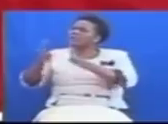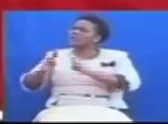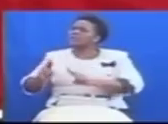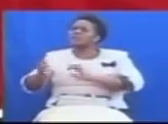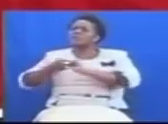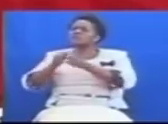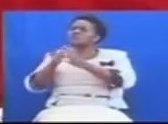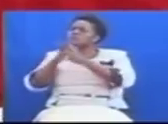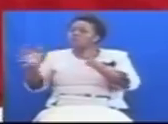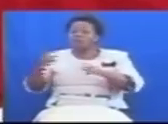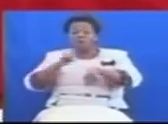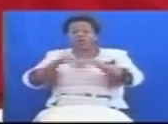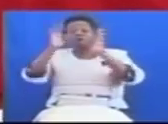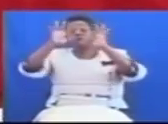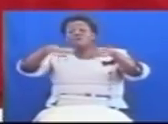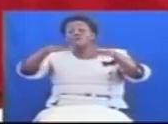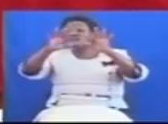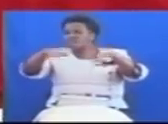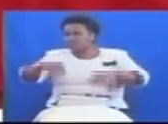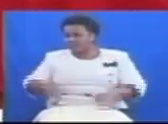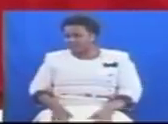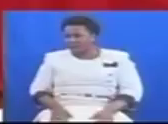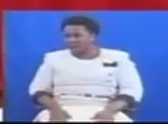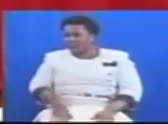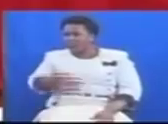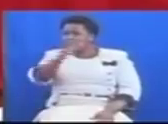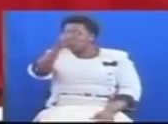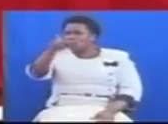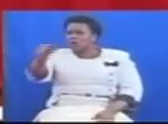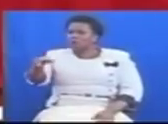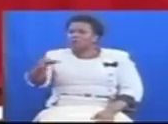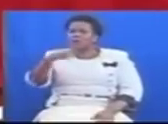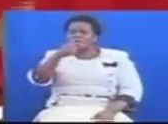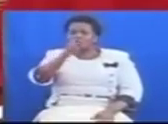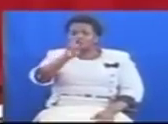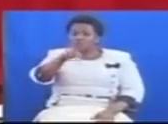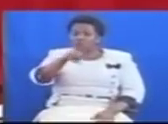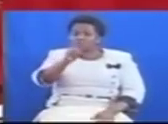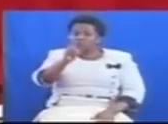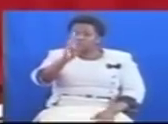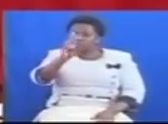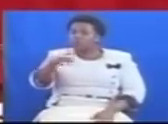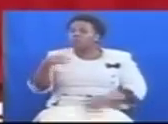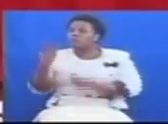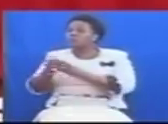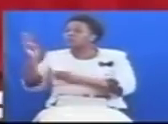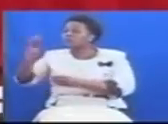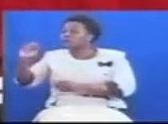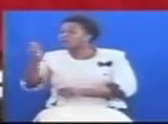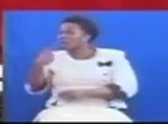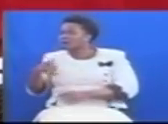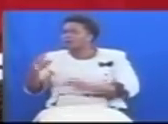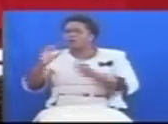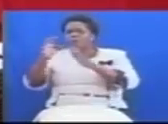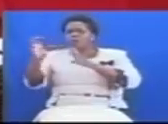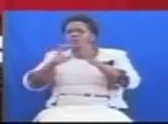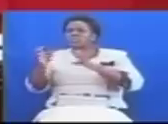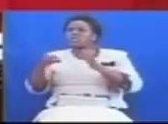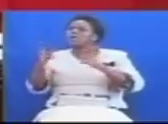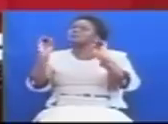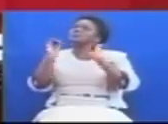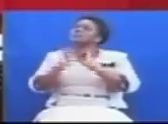zinaponyesha wananchi wa Tundisongani na wilaya ya Mkuranga kunakosa mawasiliano kabisa. Hali ambayo